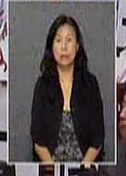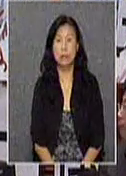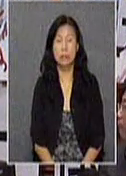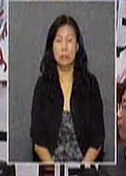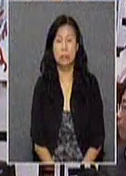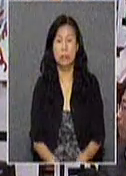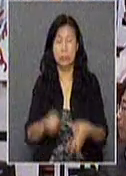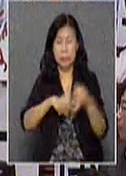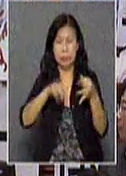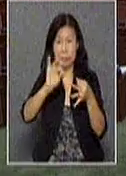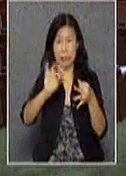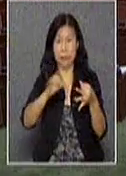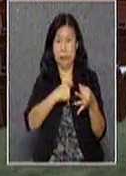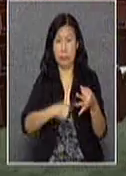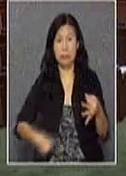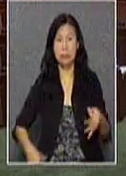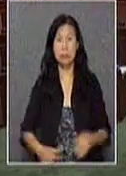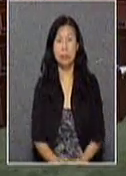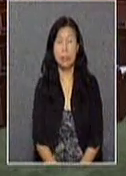張超雄議員。